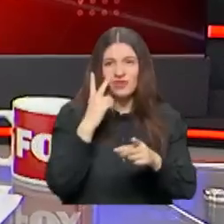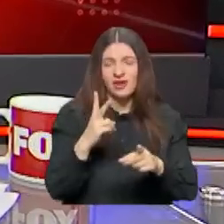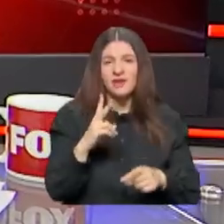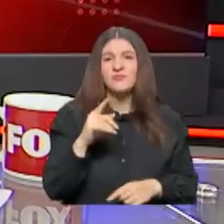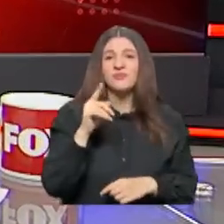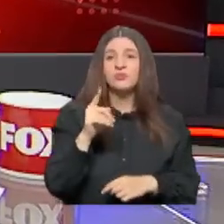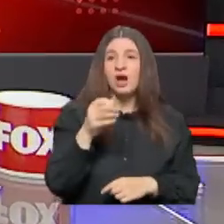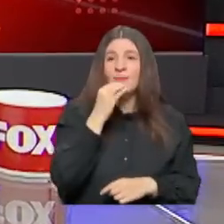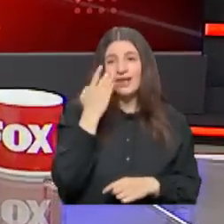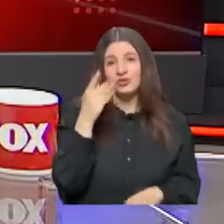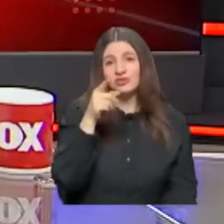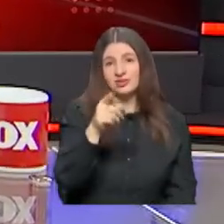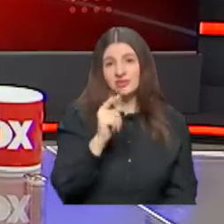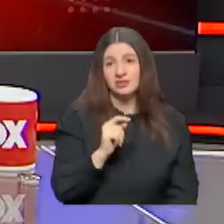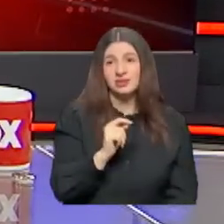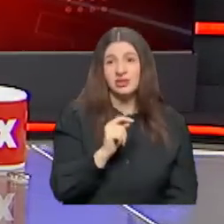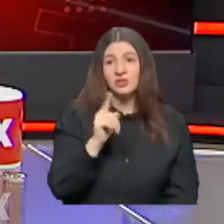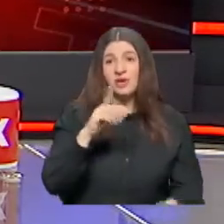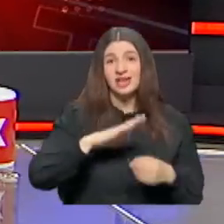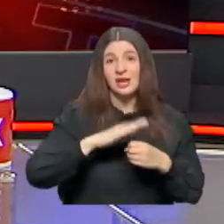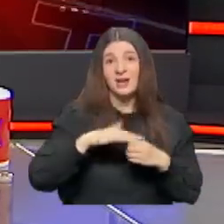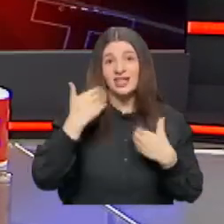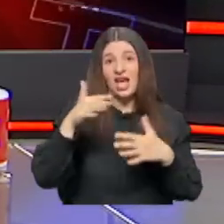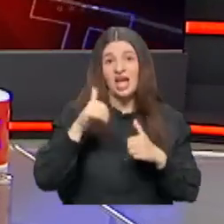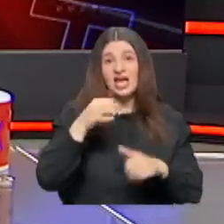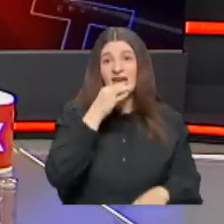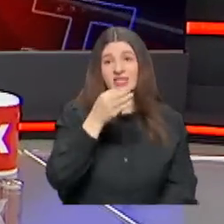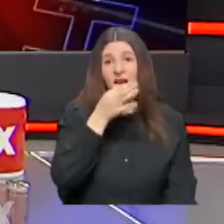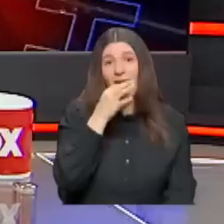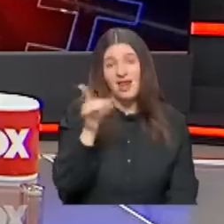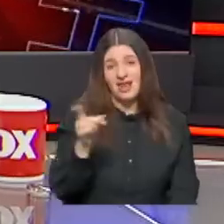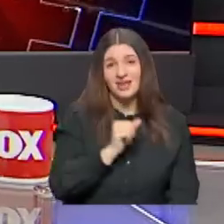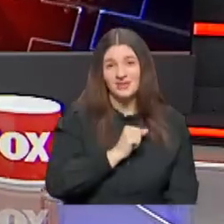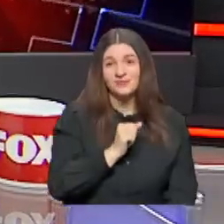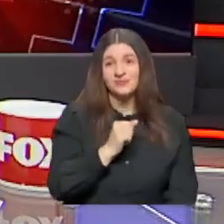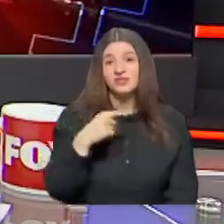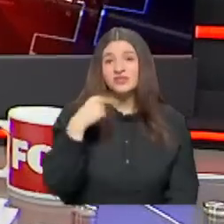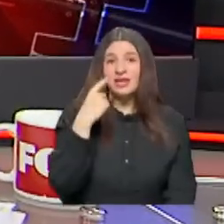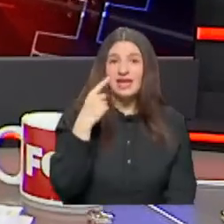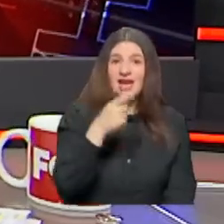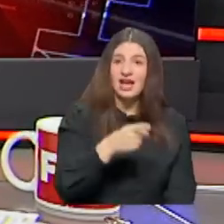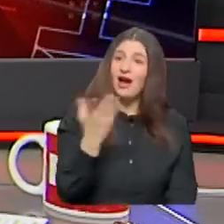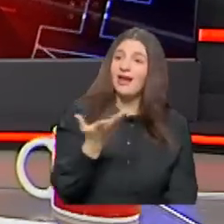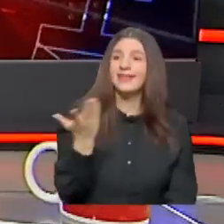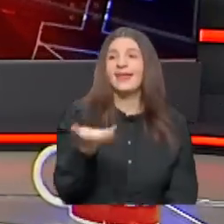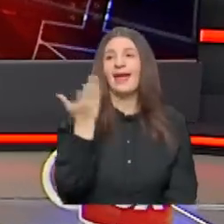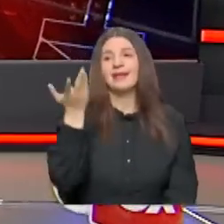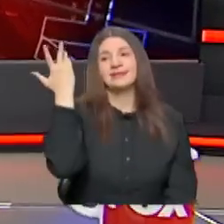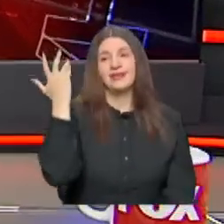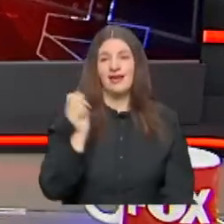haberleri izliyorsunuz siz. Bunlar kapak ithalatına izin haberleri. Şekerden artık neyse yani.